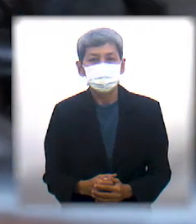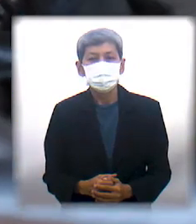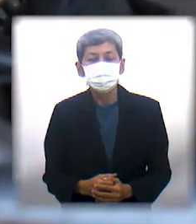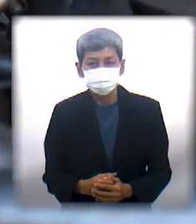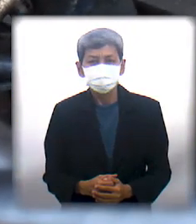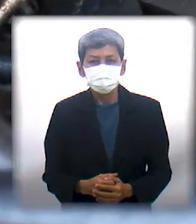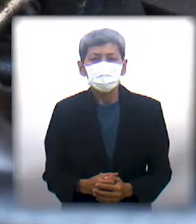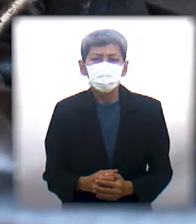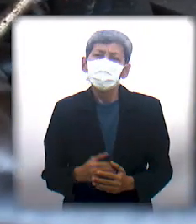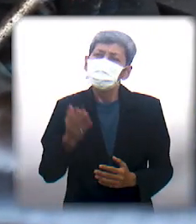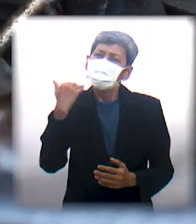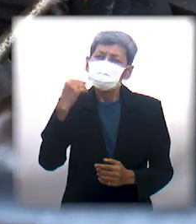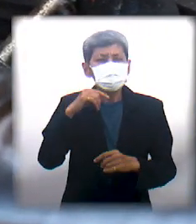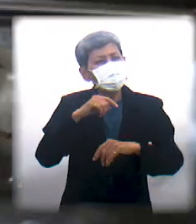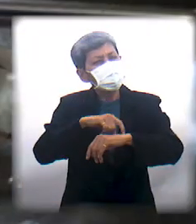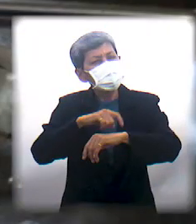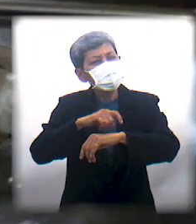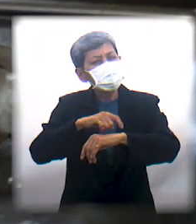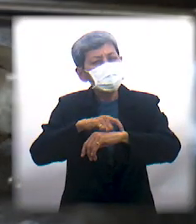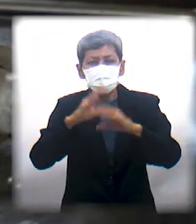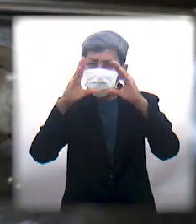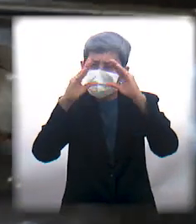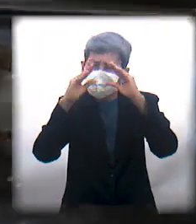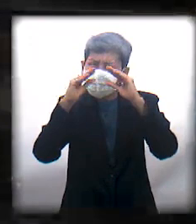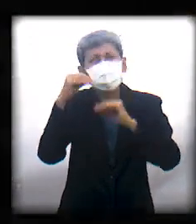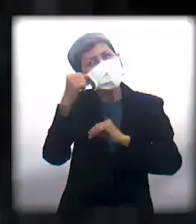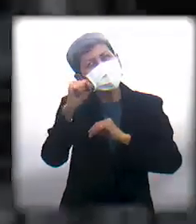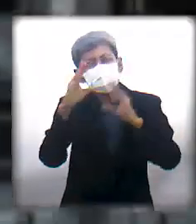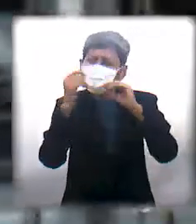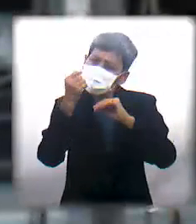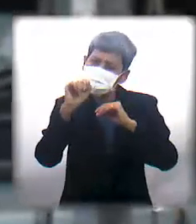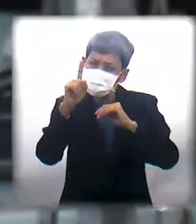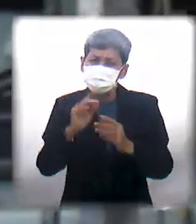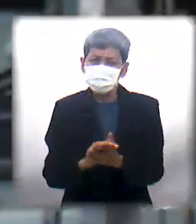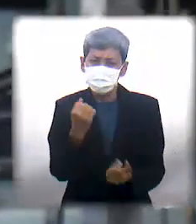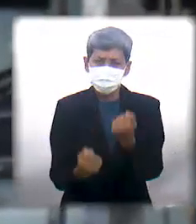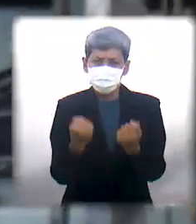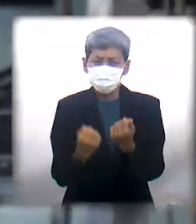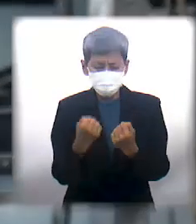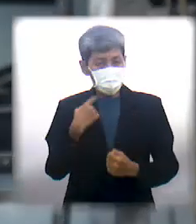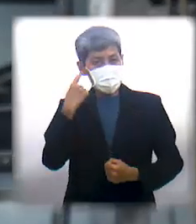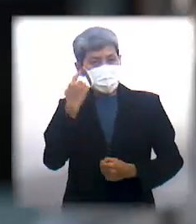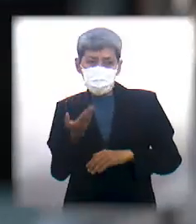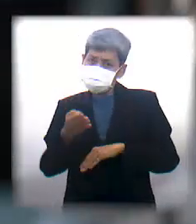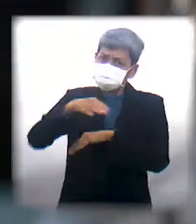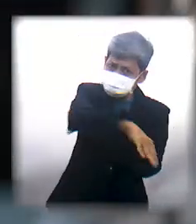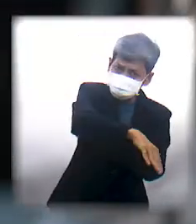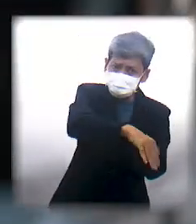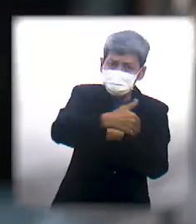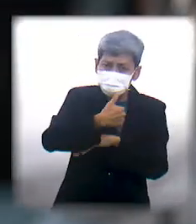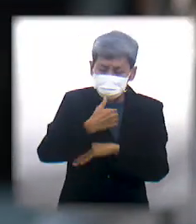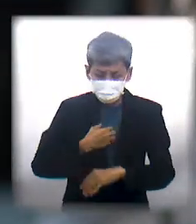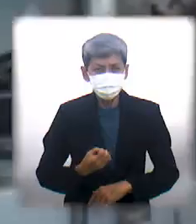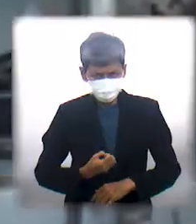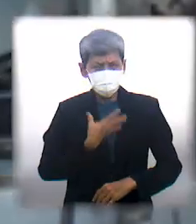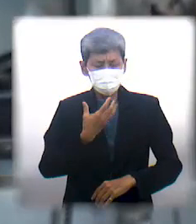ตอนนั้นเป็นเวลากลางคืนประมาณสัก4ทุ่มหรือ5ทุ่มอะไรเนี่ยว่ามีรถเกิดอุบัติเหตุก็ตกใจเห